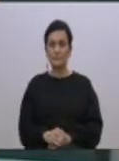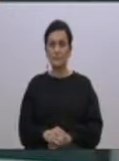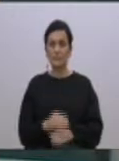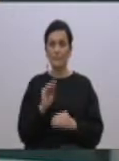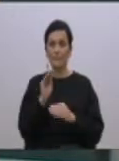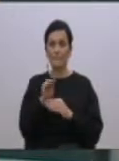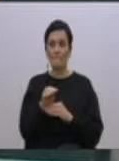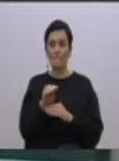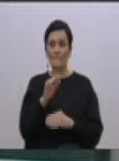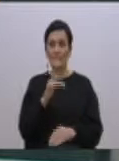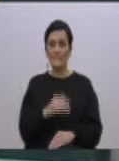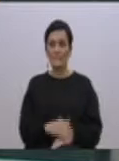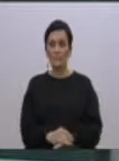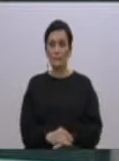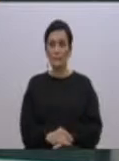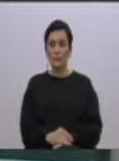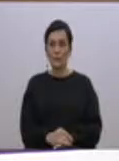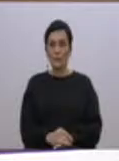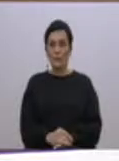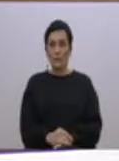დაასვენეთ.